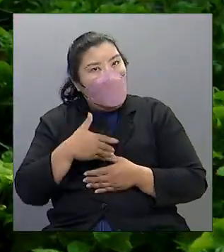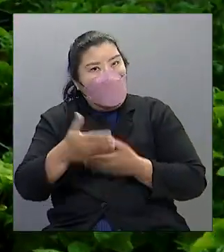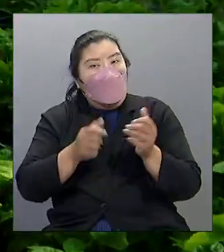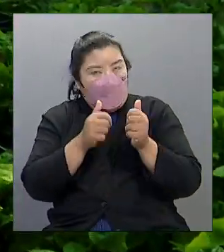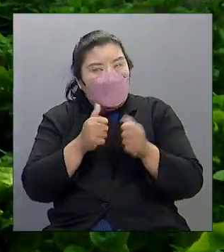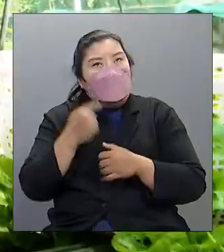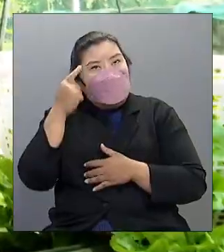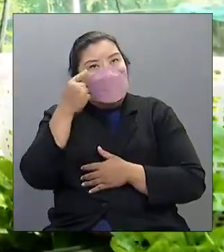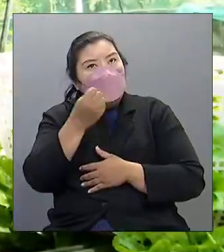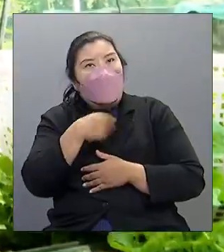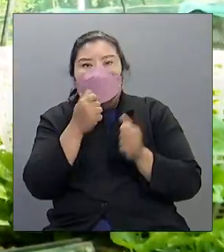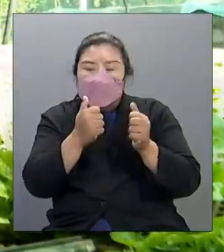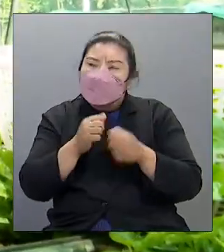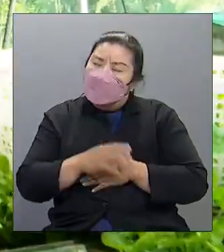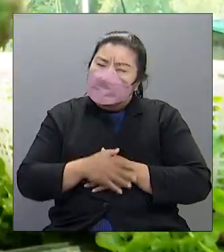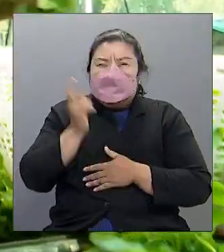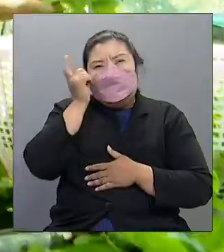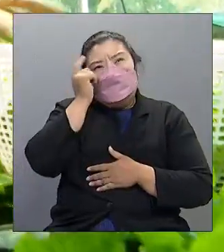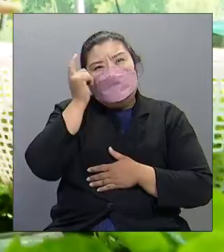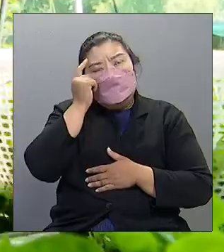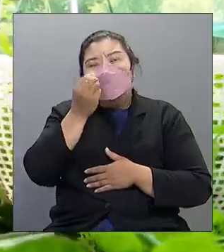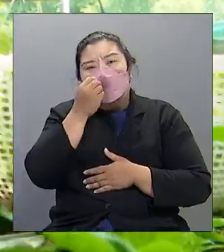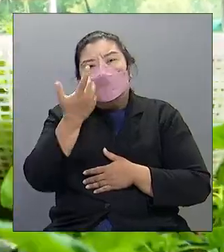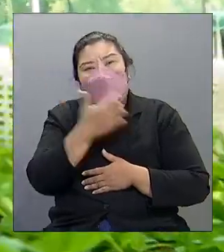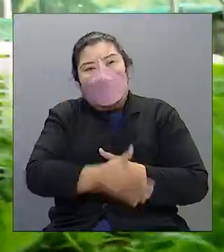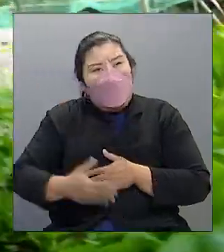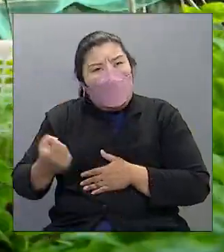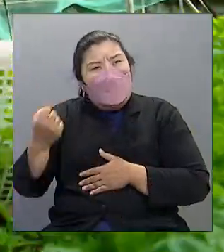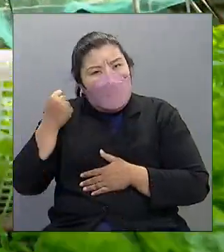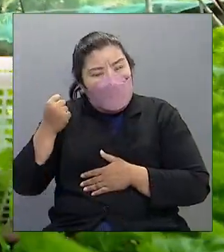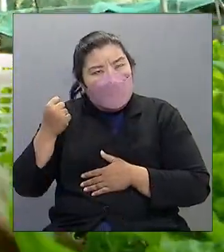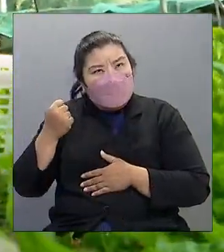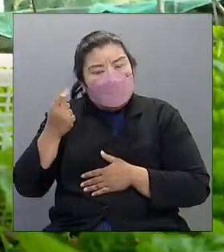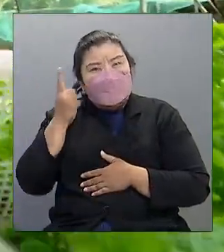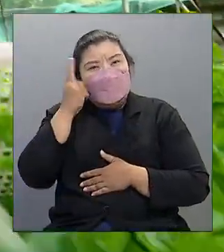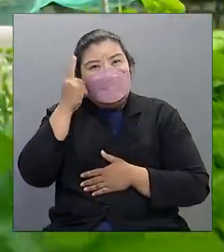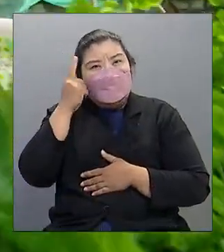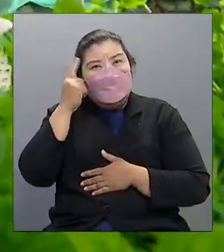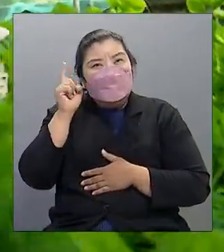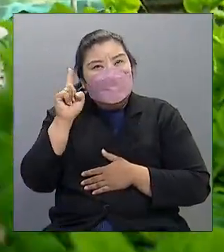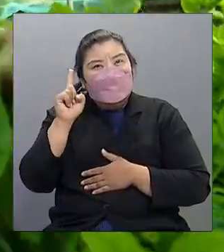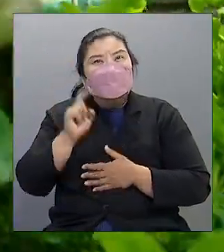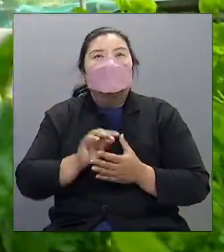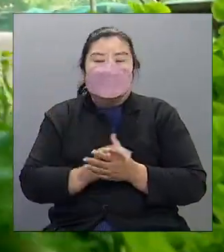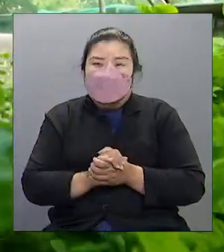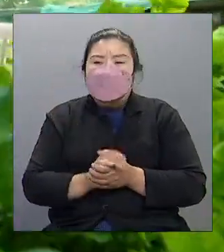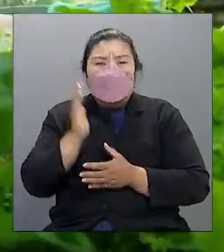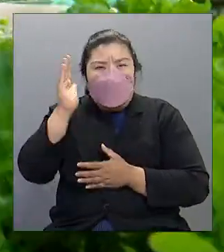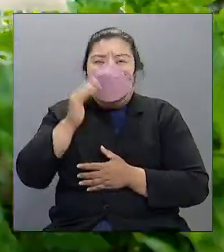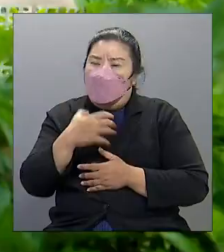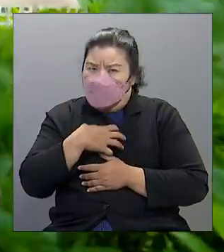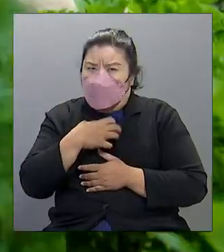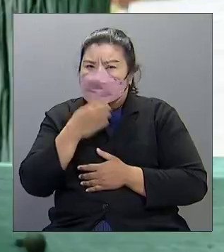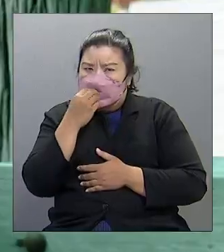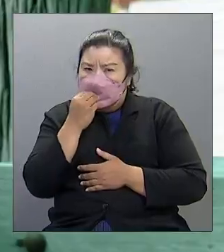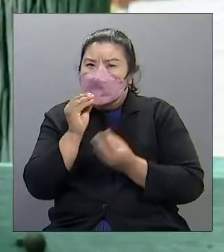ฟตแคมัดีเขคอว่อาหารสุขภาพัจะเป็นญานในอนาคตแล